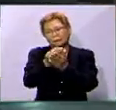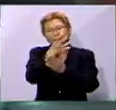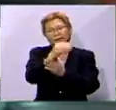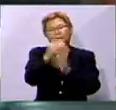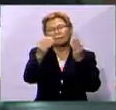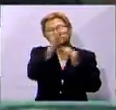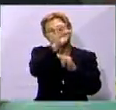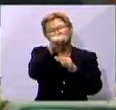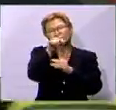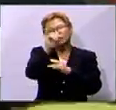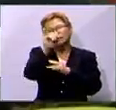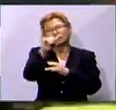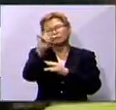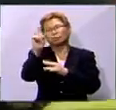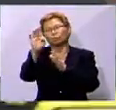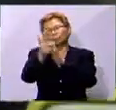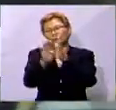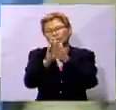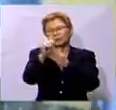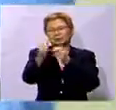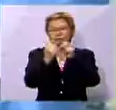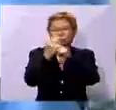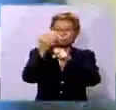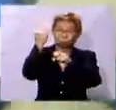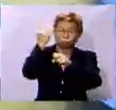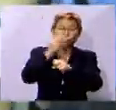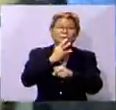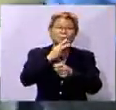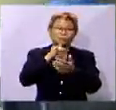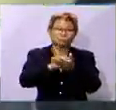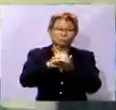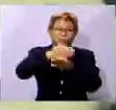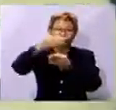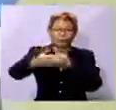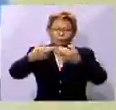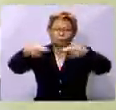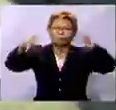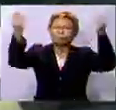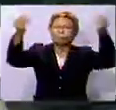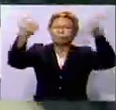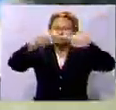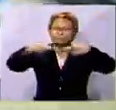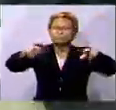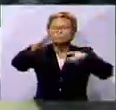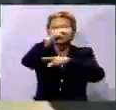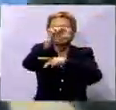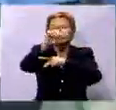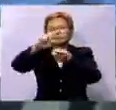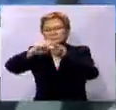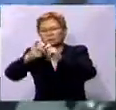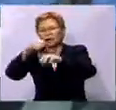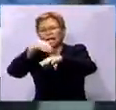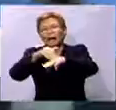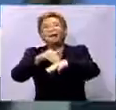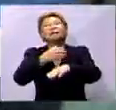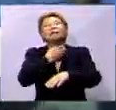berbanding RM9.61 bilion tahun sebelumnya. Beliau berkata demikian selepas menyempurnakan Majlis Pelancaran MARA Digital at Ipoh